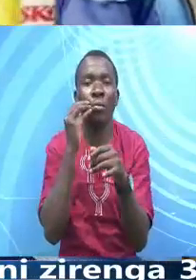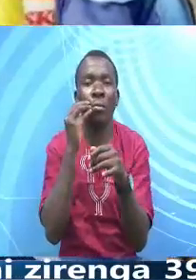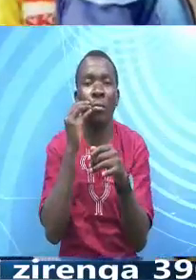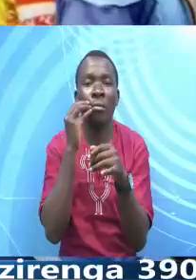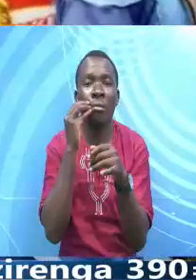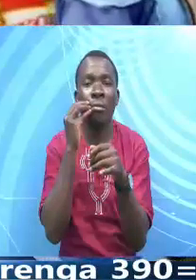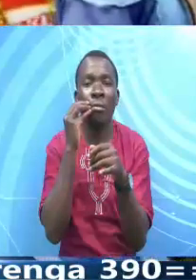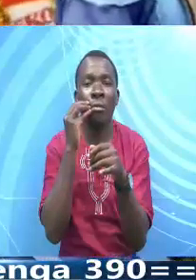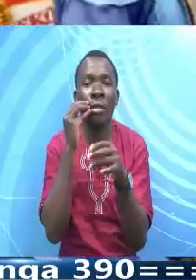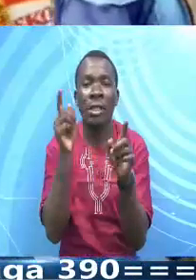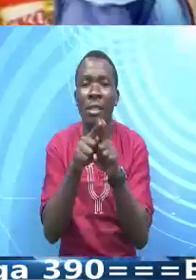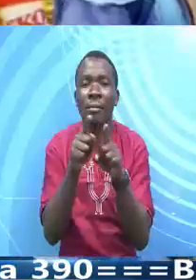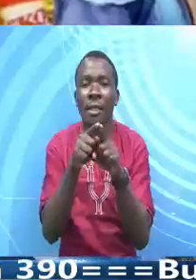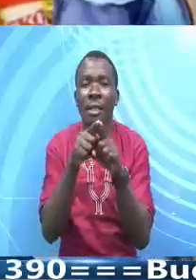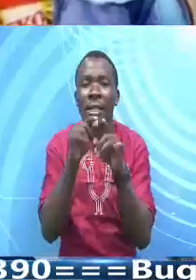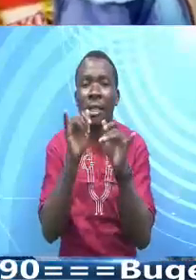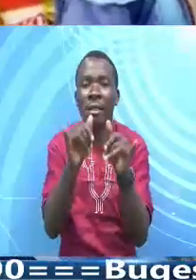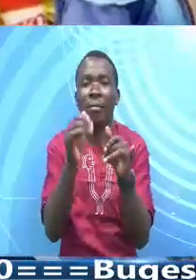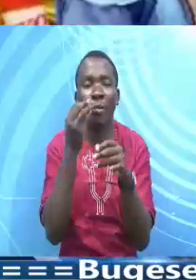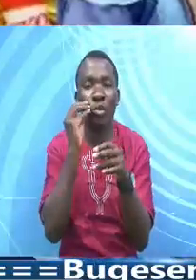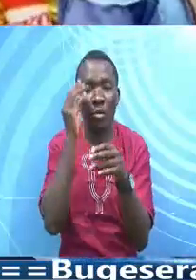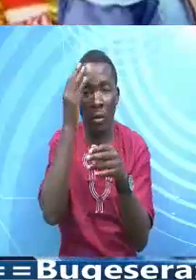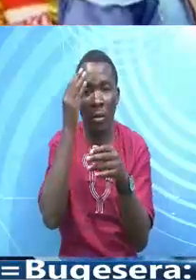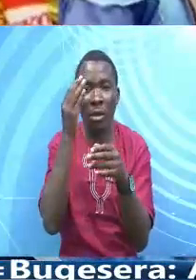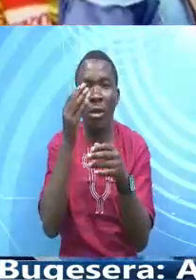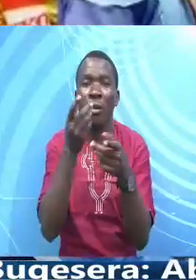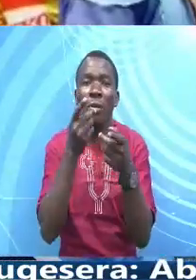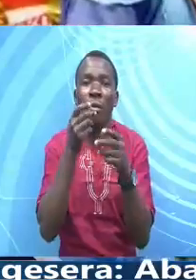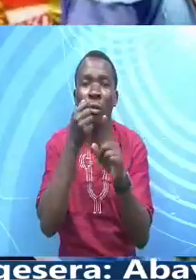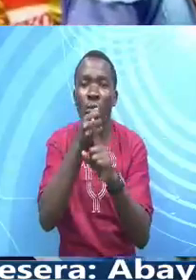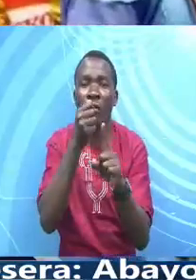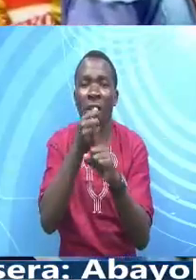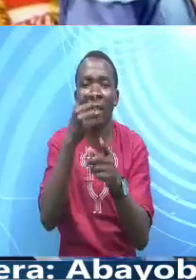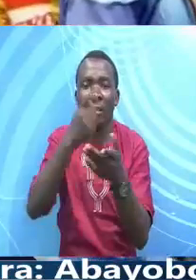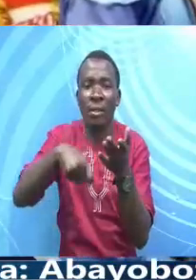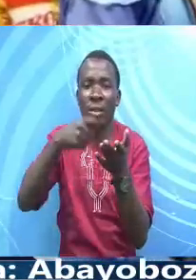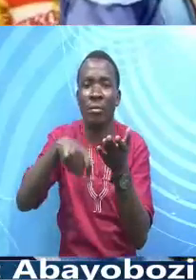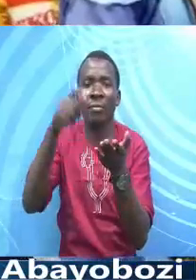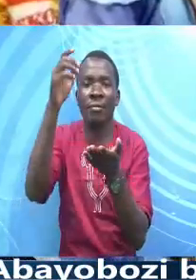Nari ngaguma mu rugo ni uko tuvugana nawe kuko iyo misoro bakazagira ikintu batugabanyiriza.